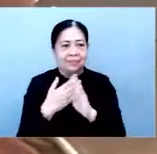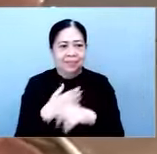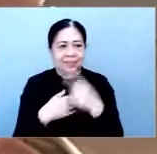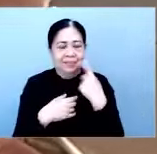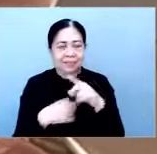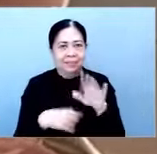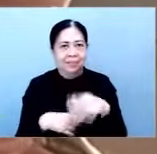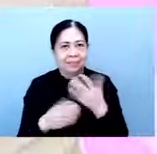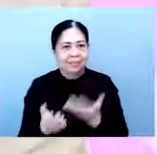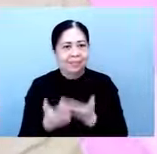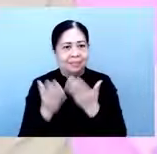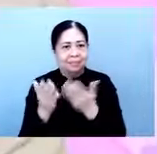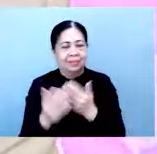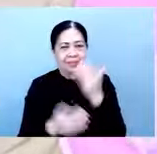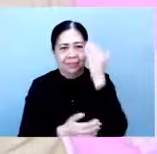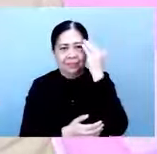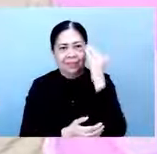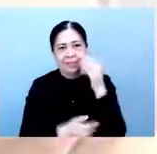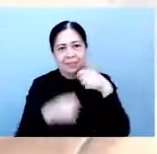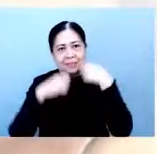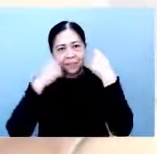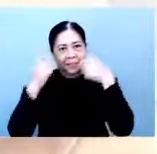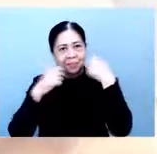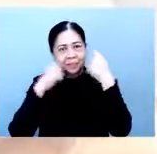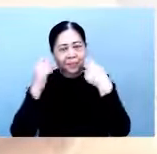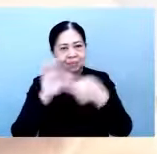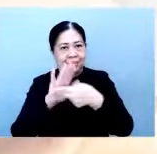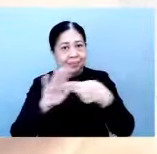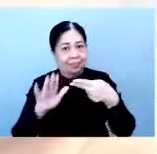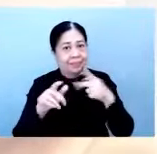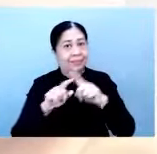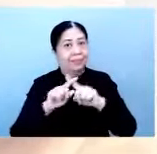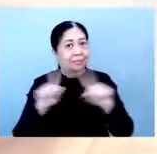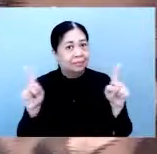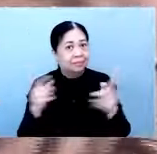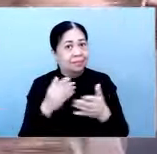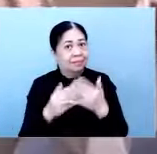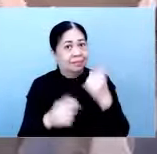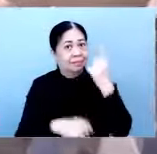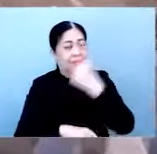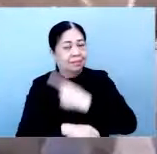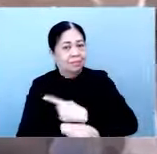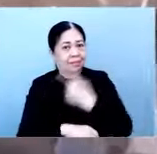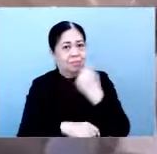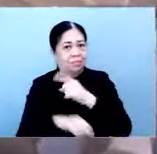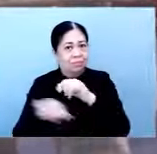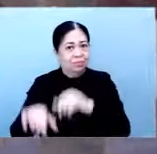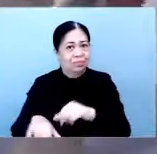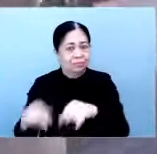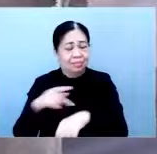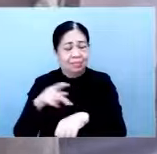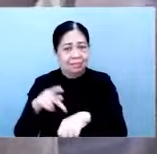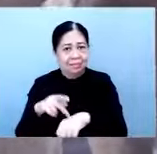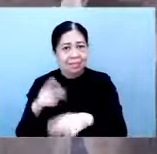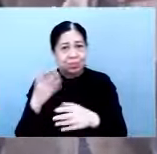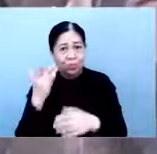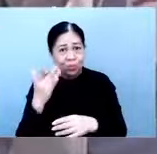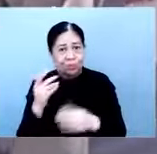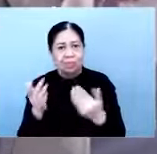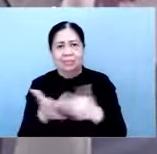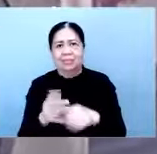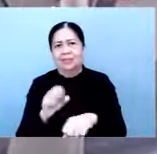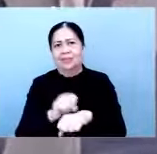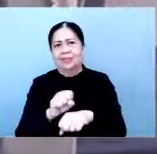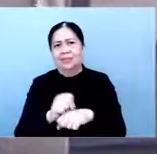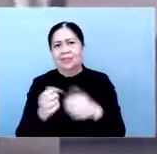sa ine-endorso niyang Korean cosmetic brand. Pero halos isang araw lang ang tinagal niya sa bansa dahil work mode